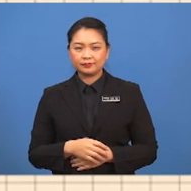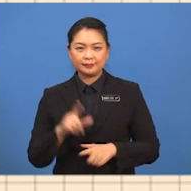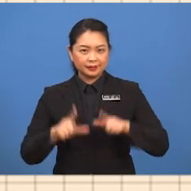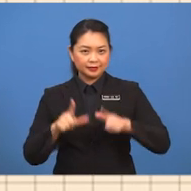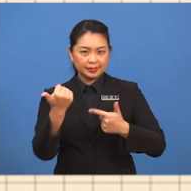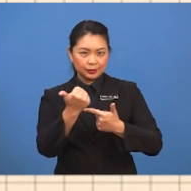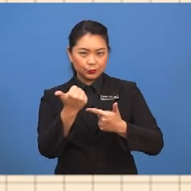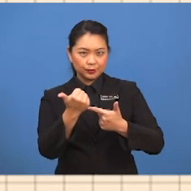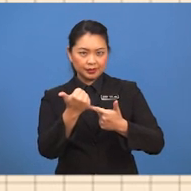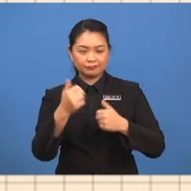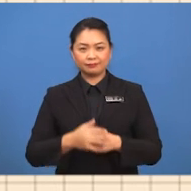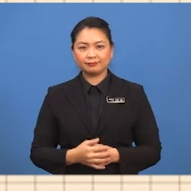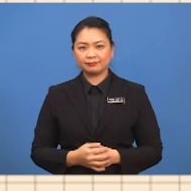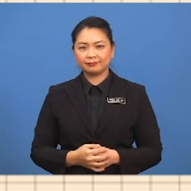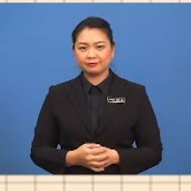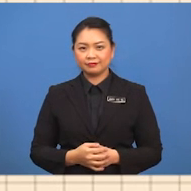Langkah kedua,